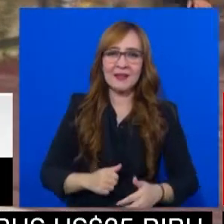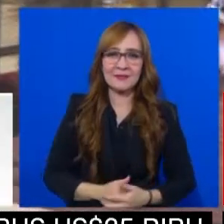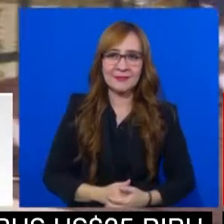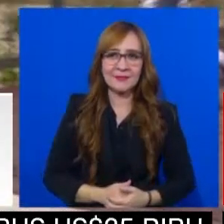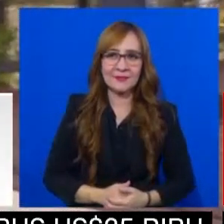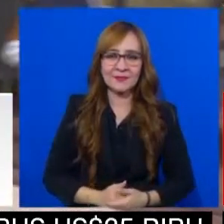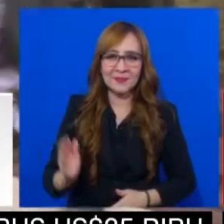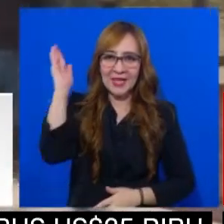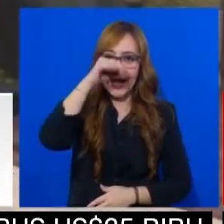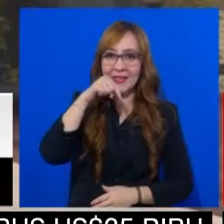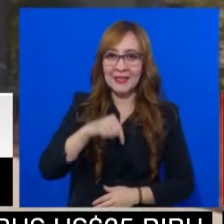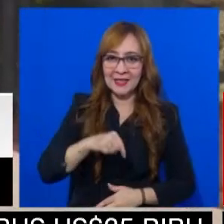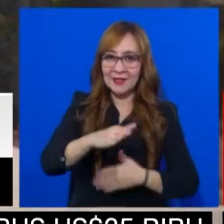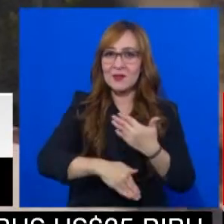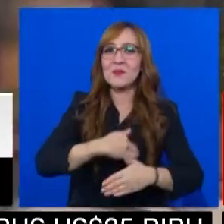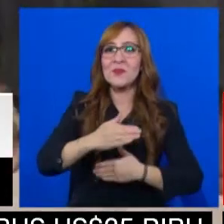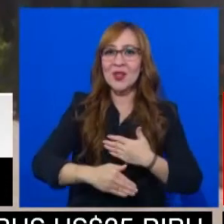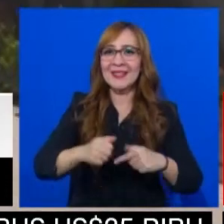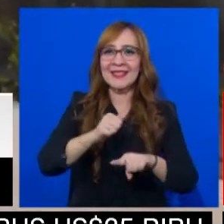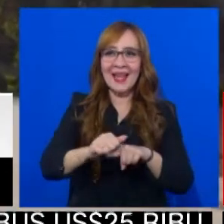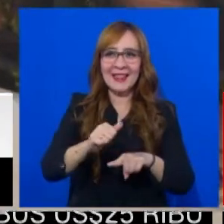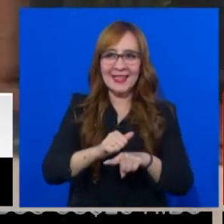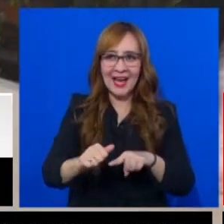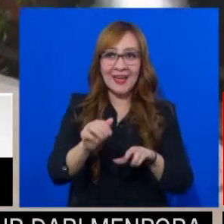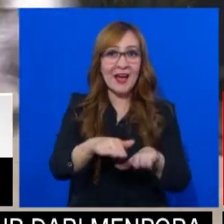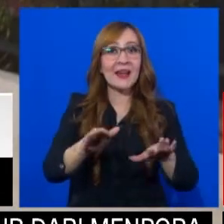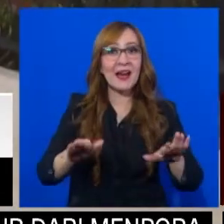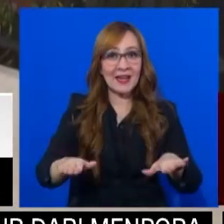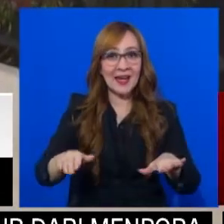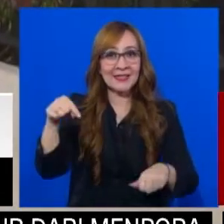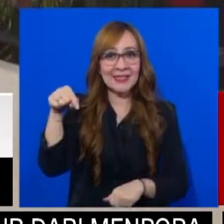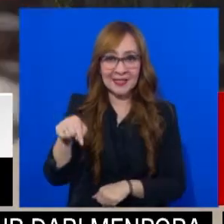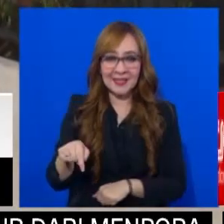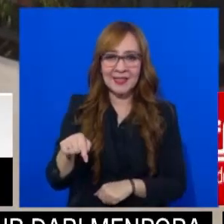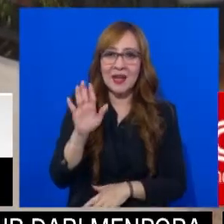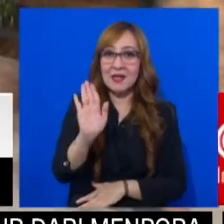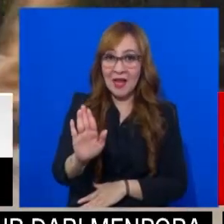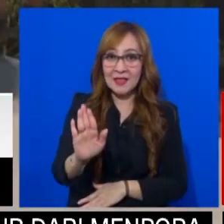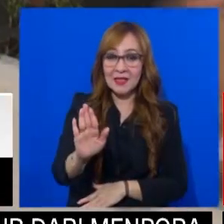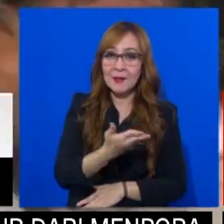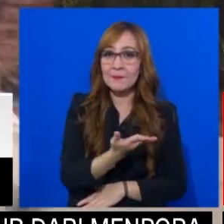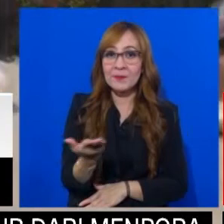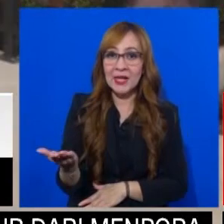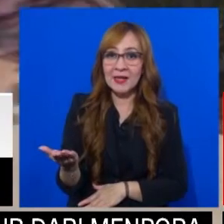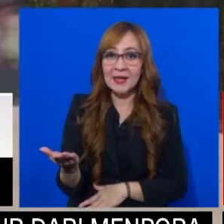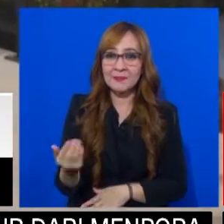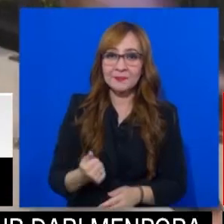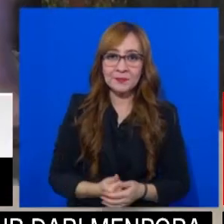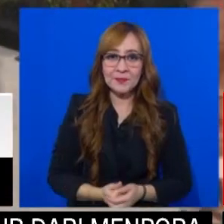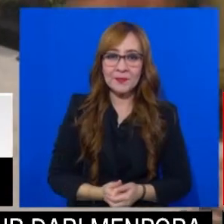Hari ini sedang berlangsung proses berlatih para pelajar yang ada di Bali G ini. Nanti mereka akan menjadi ujung tombak